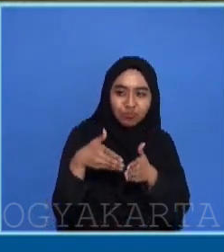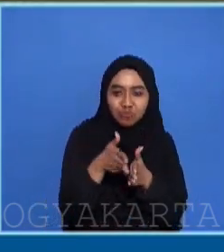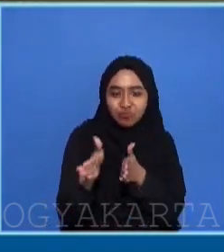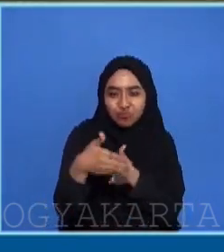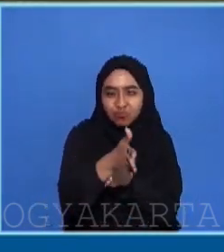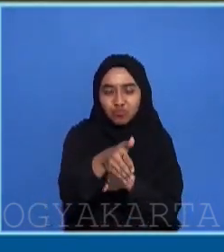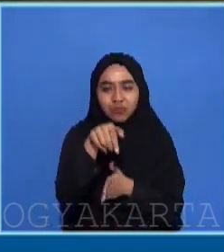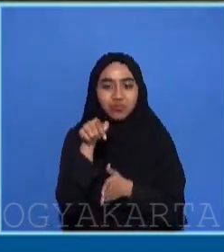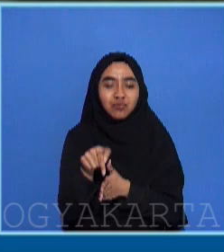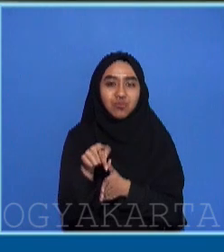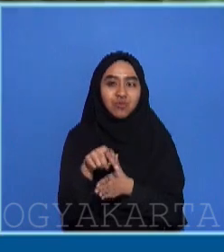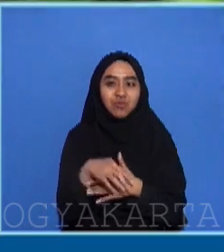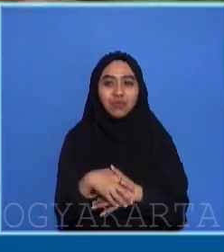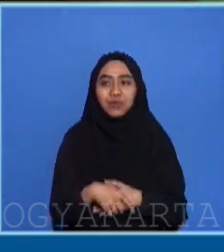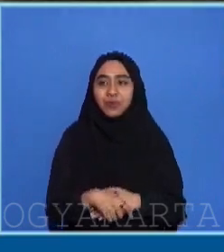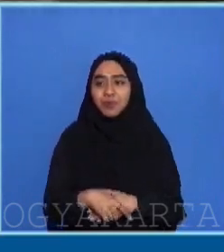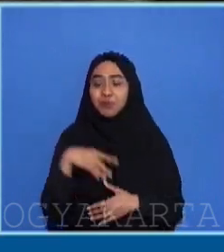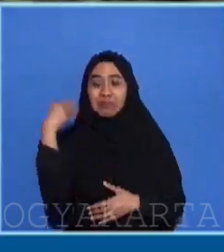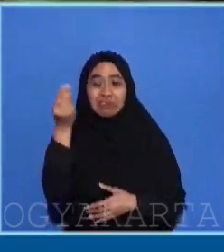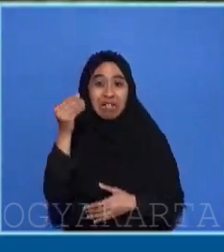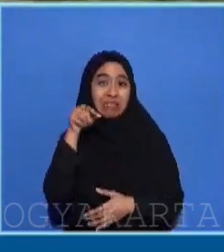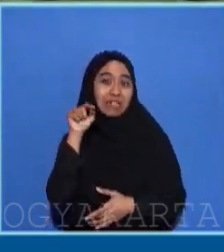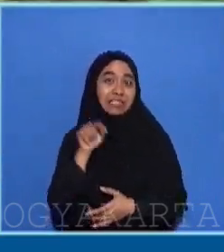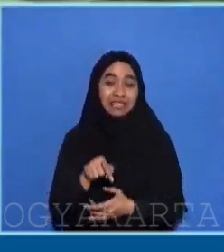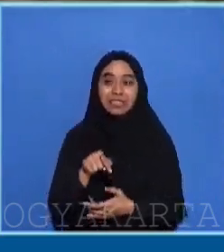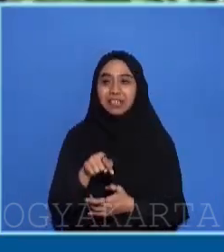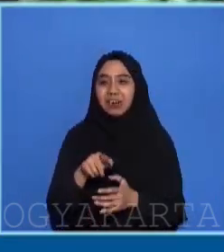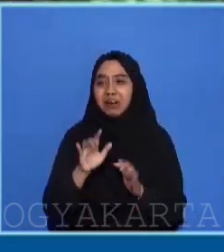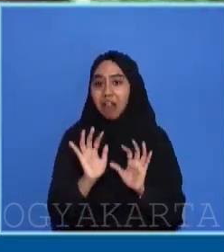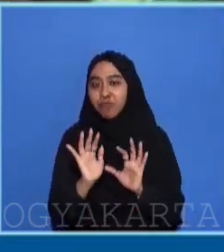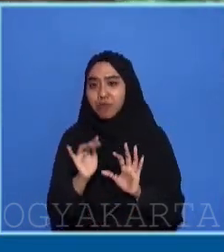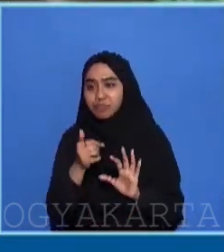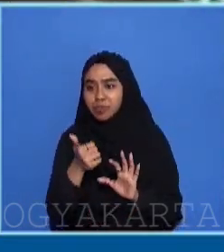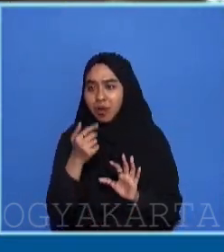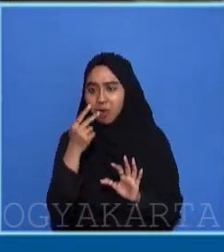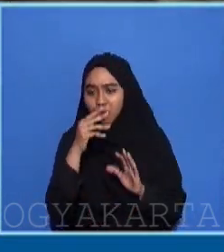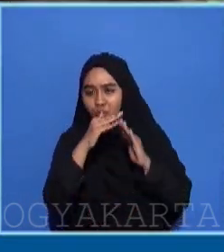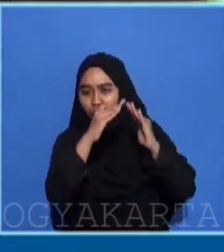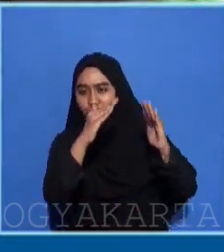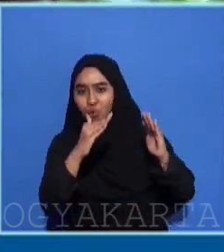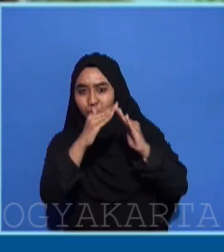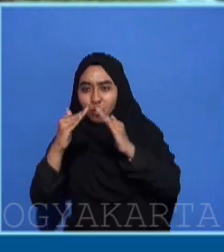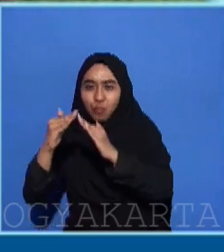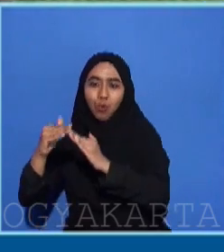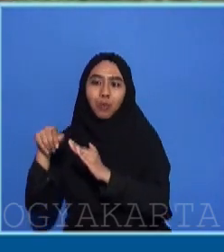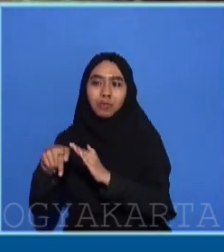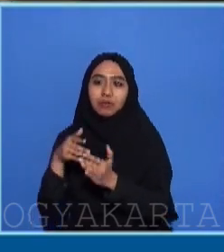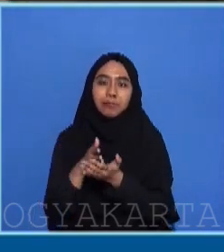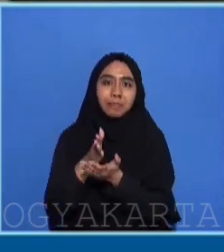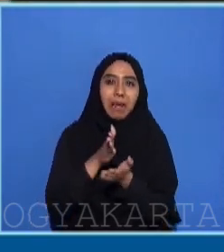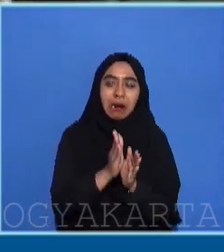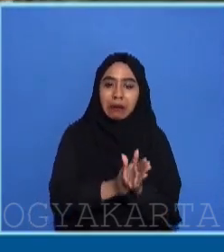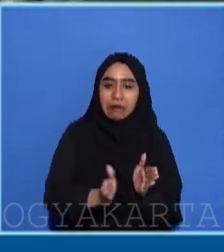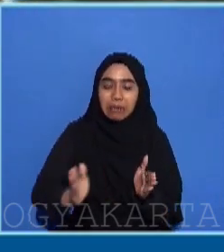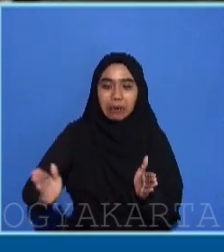kabupang gedung tol men pelancong badhe manggihaken wontenipun gubuk-gub kangge parkir tetumbakan ingkang dipun